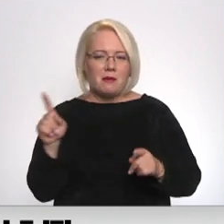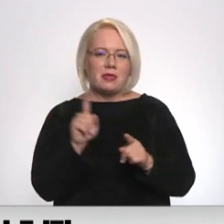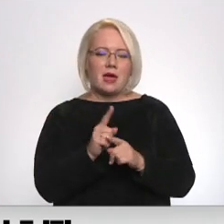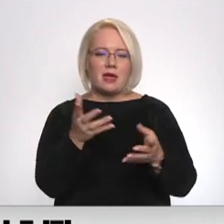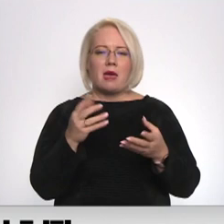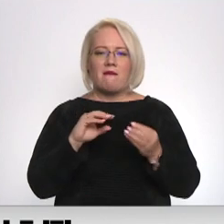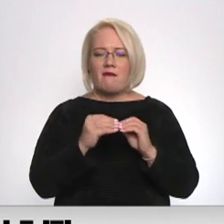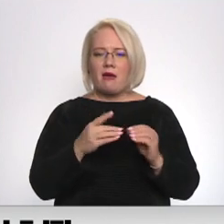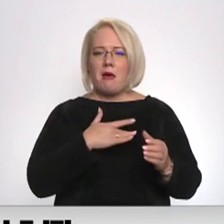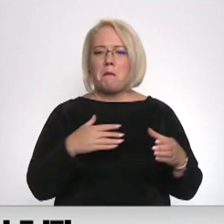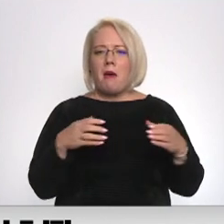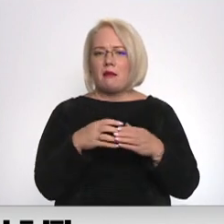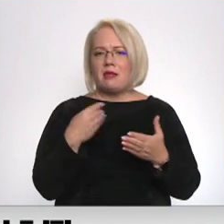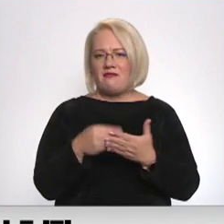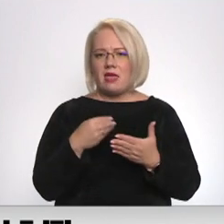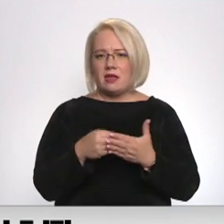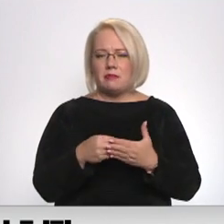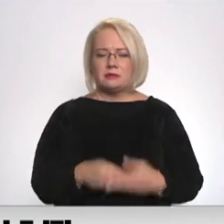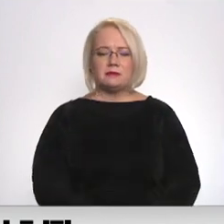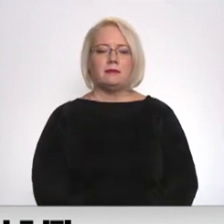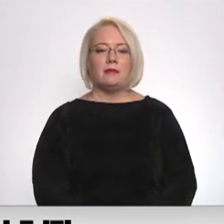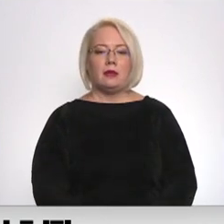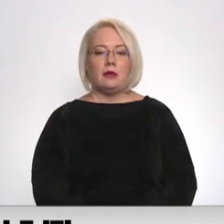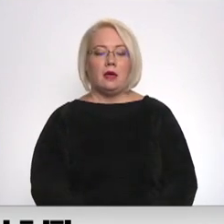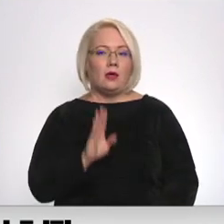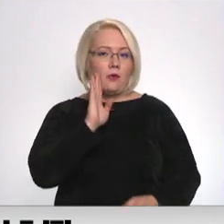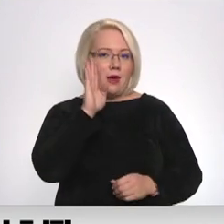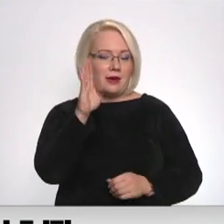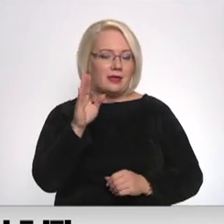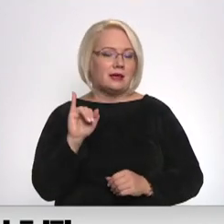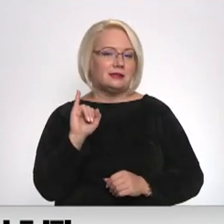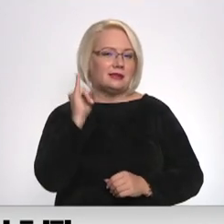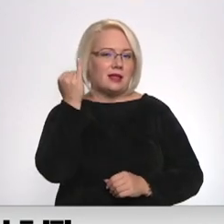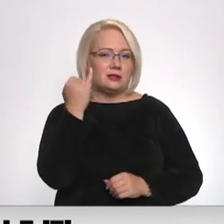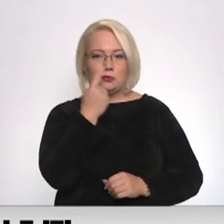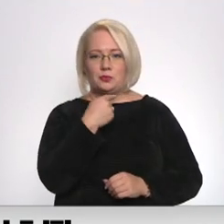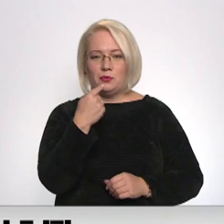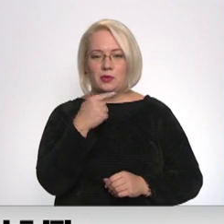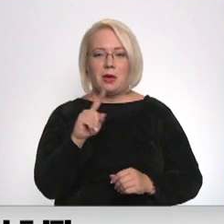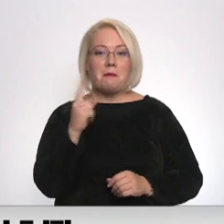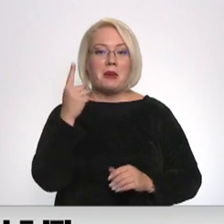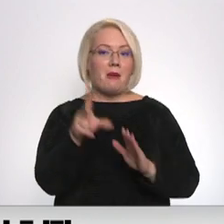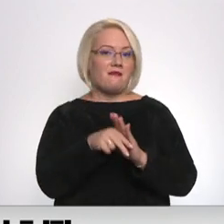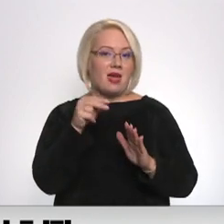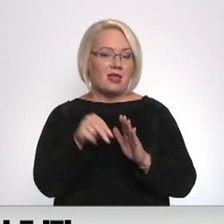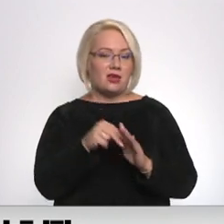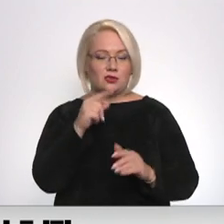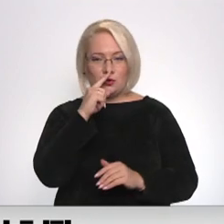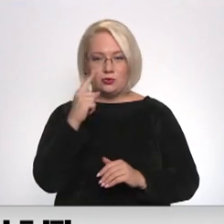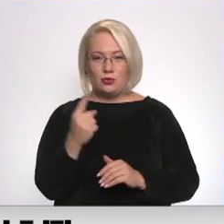vērtības. Turpina Dinija Jemeļjanova. Rīta stundai zelts mutē. Pirmajā vēlēšanu dienas